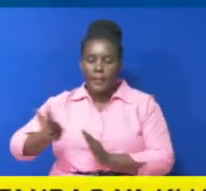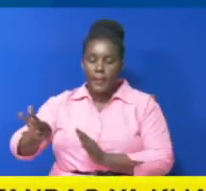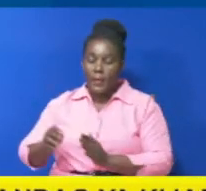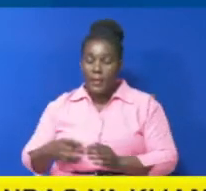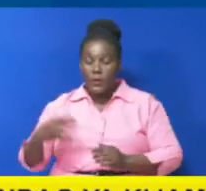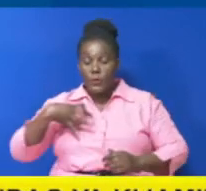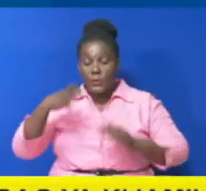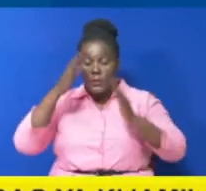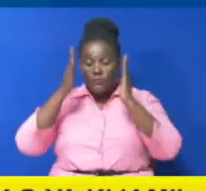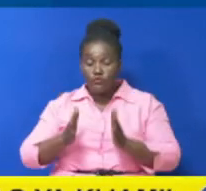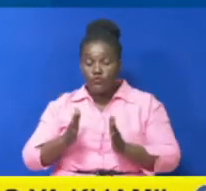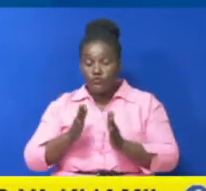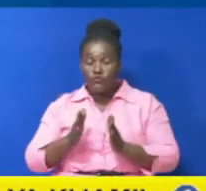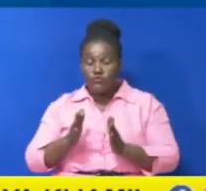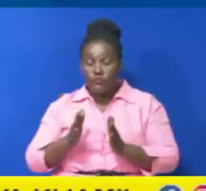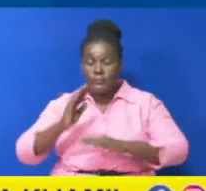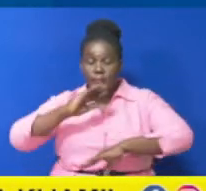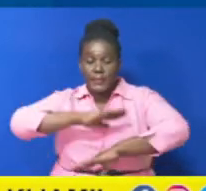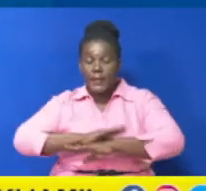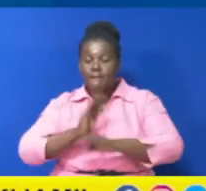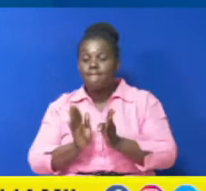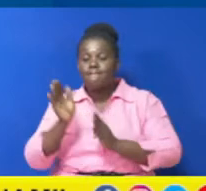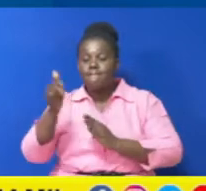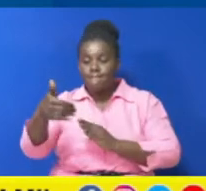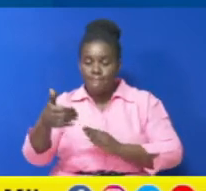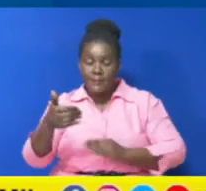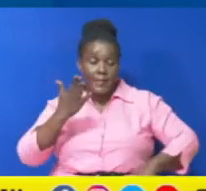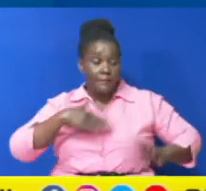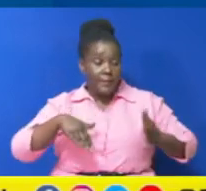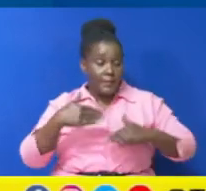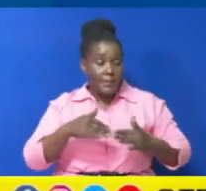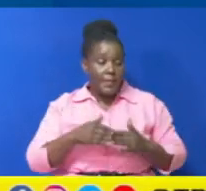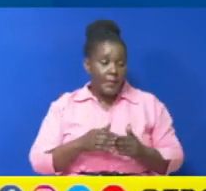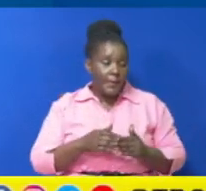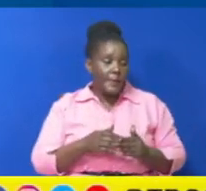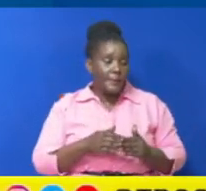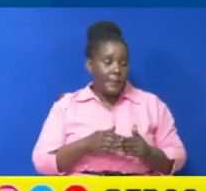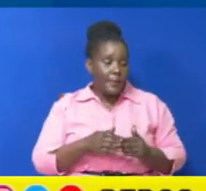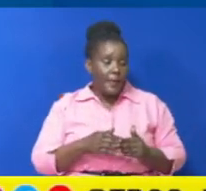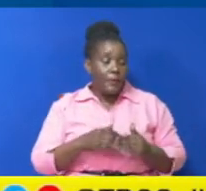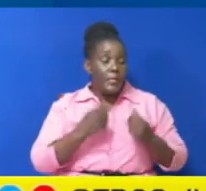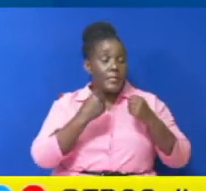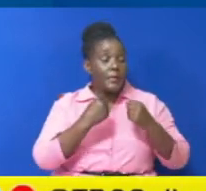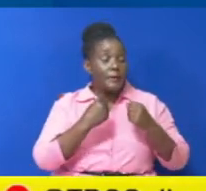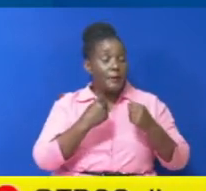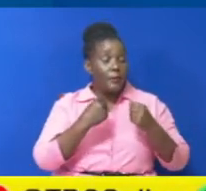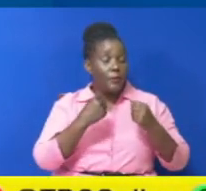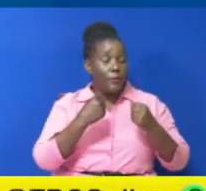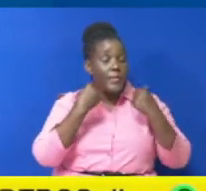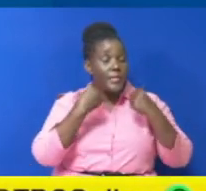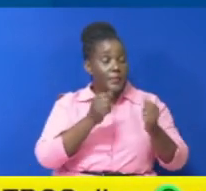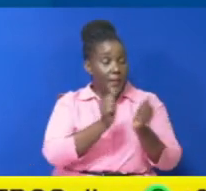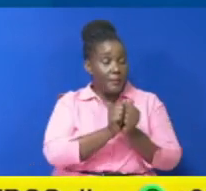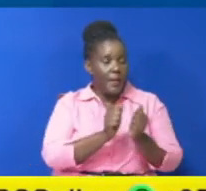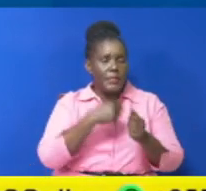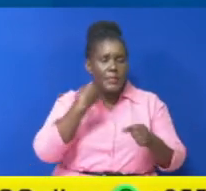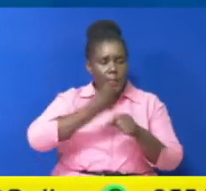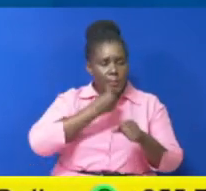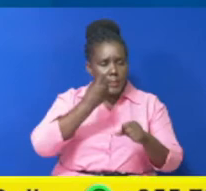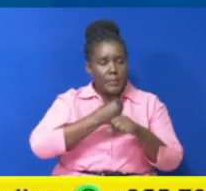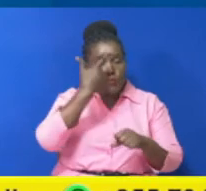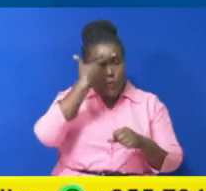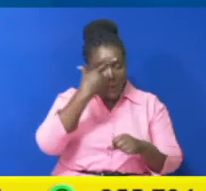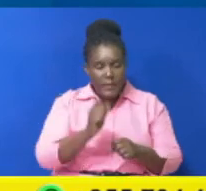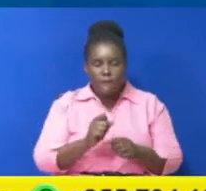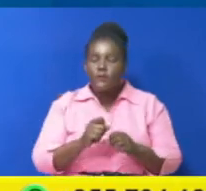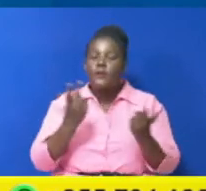Mizengo Pinda amewataka wajasiriamali wa mtandao wa uongozi na biashara Tanzania kufanya shughuli za ujasiriamali kwa uaminifu na